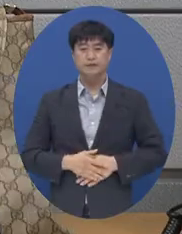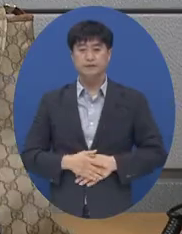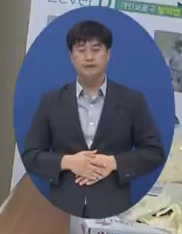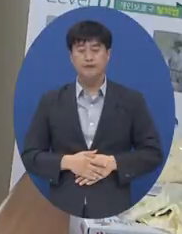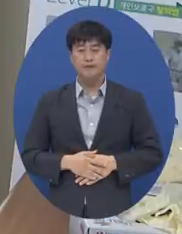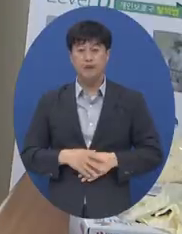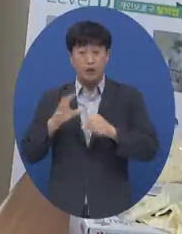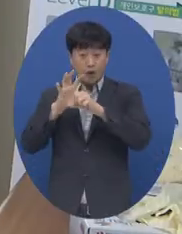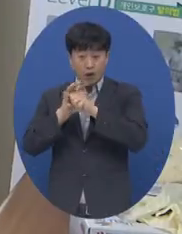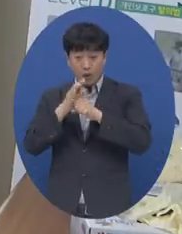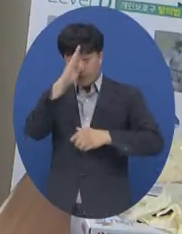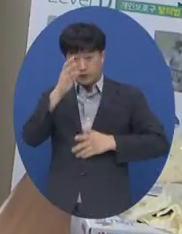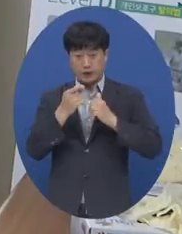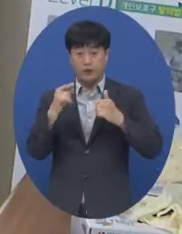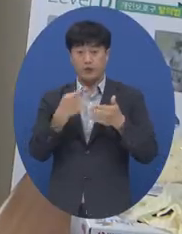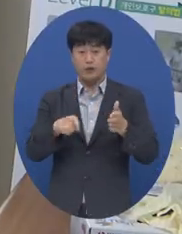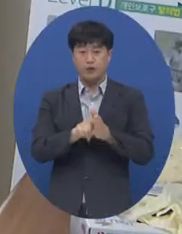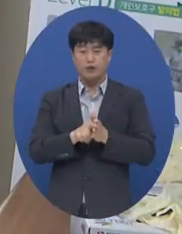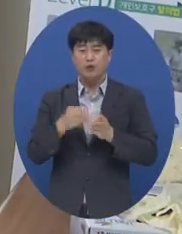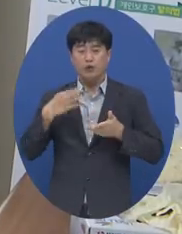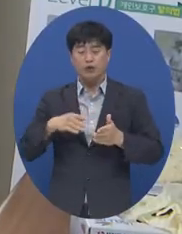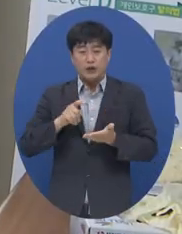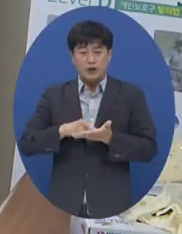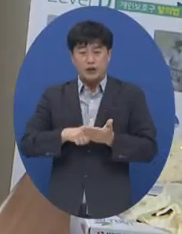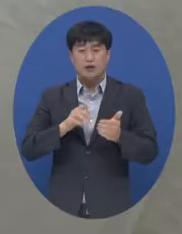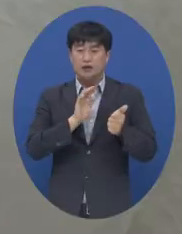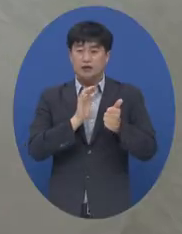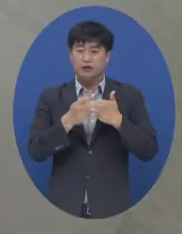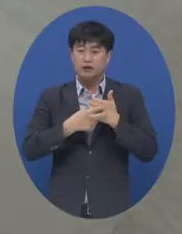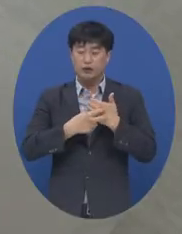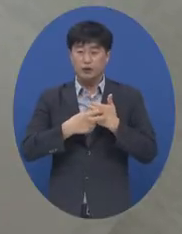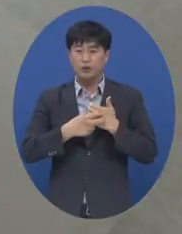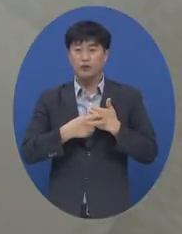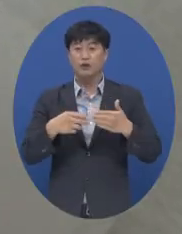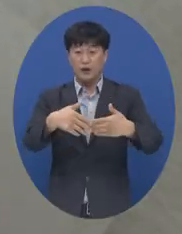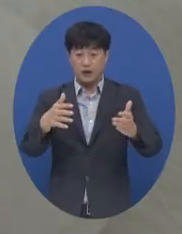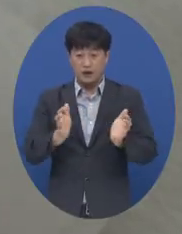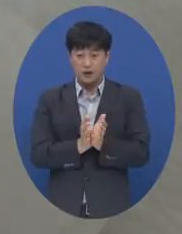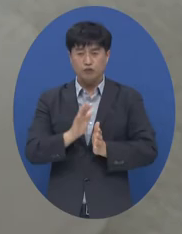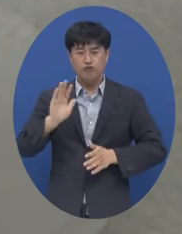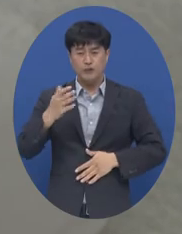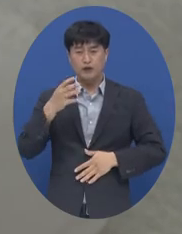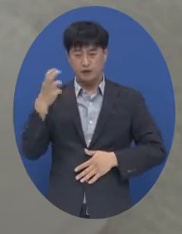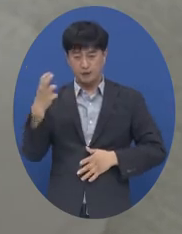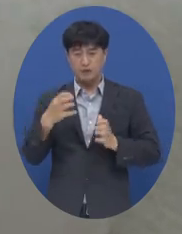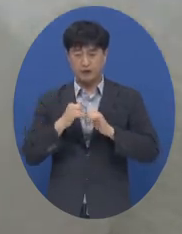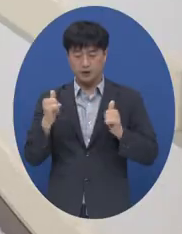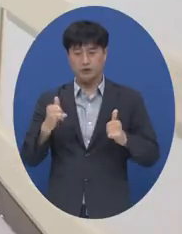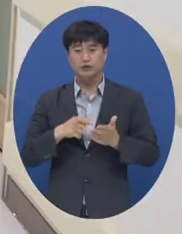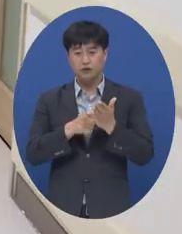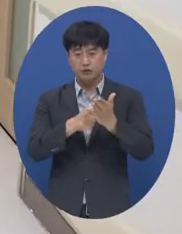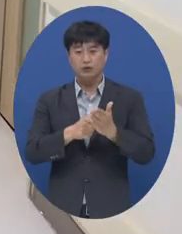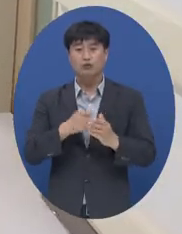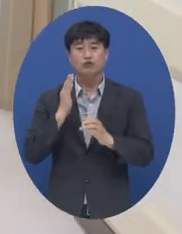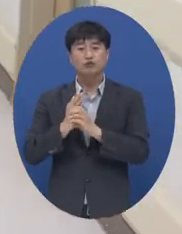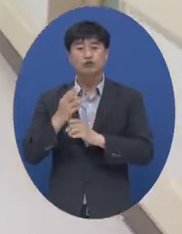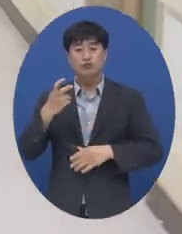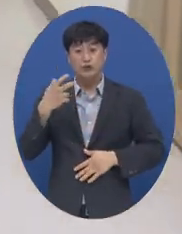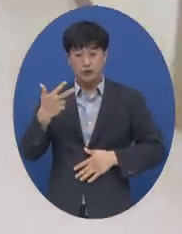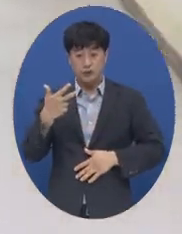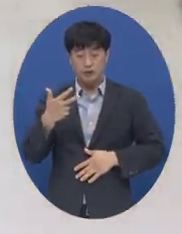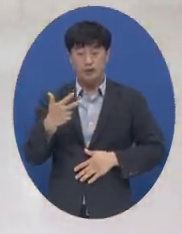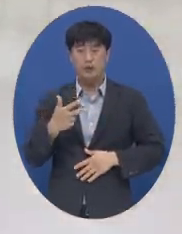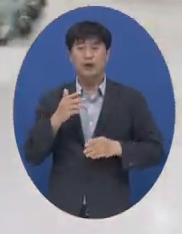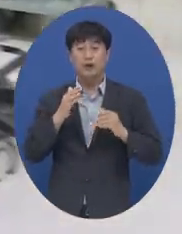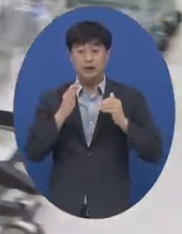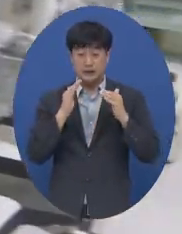같습니다. 코로나19 환자들을 위해 경기도 긴급의료지원단에 자원해준 의료인은 930여 명. 이 중 27명이